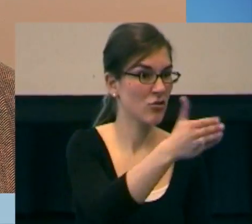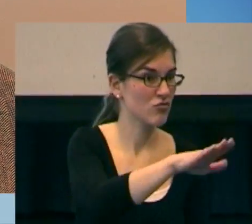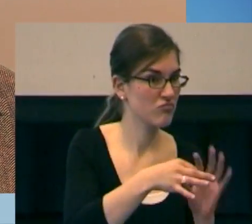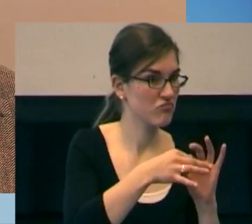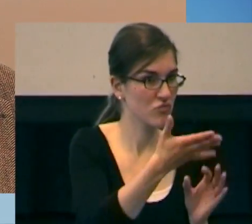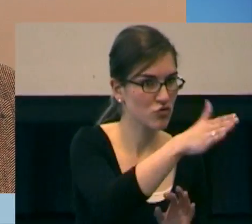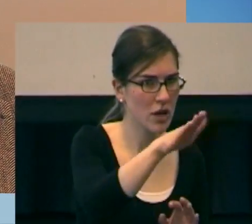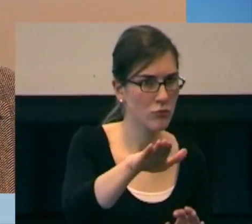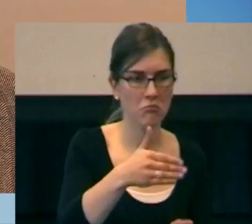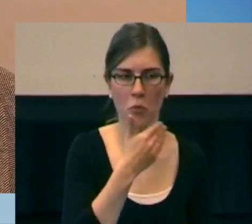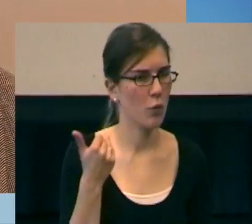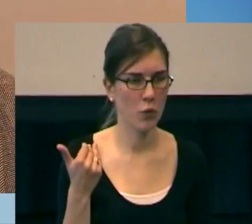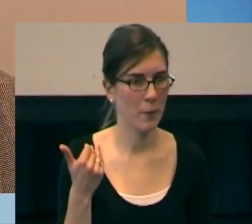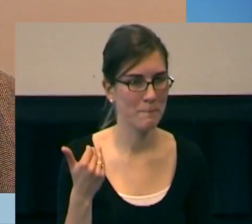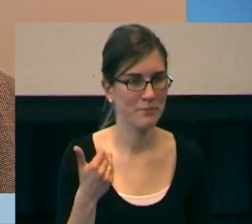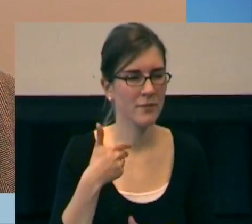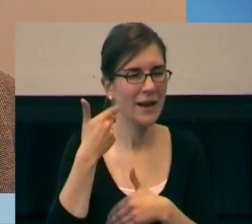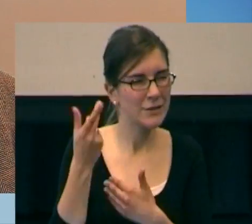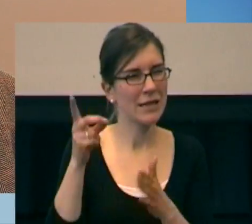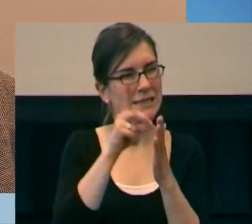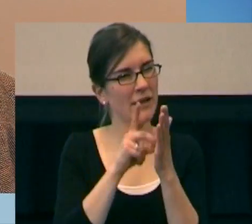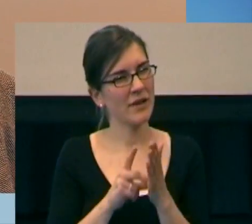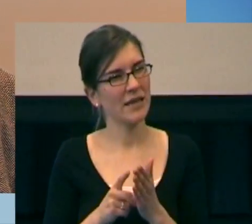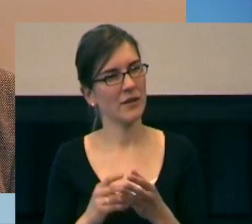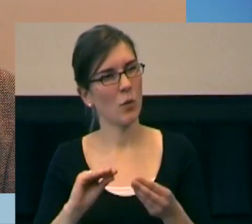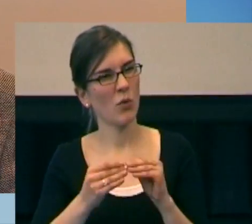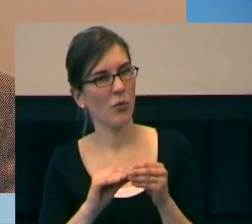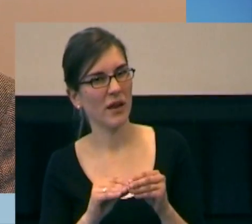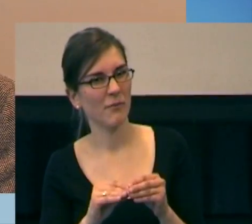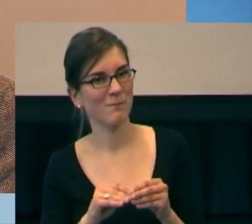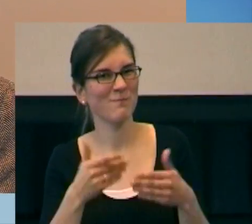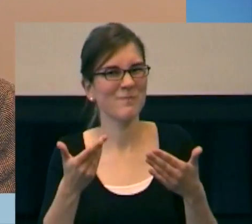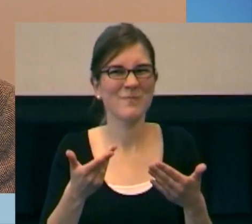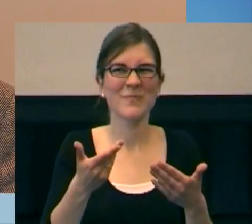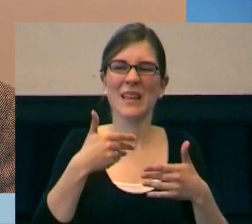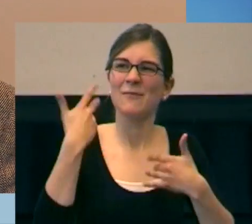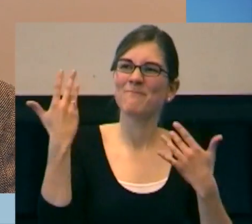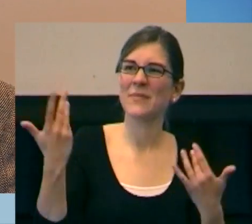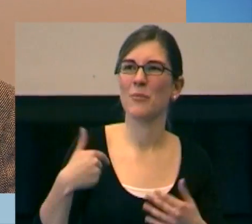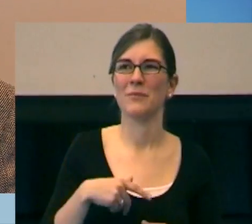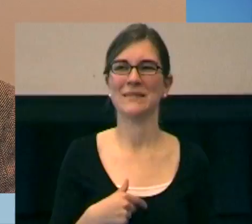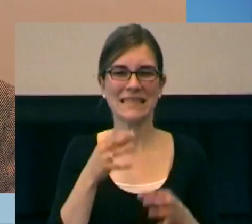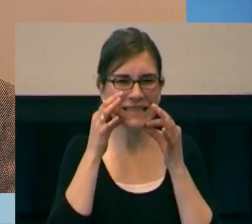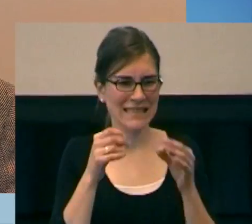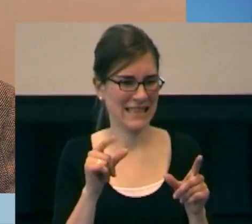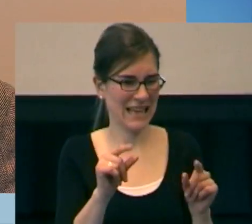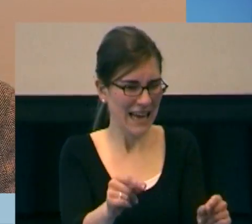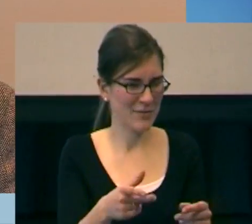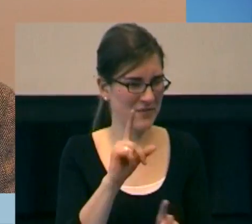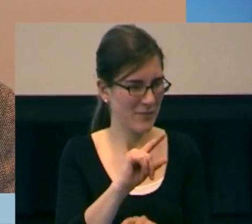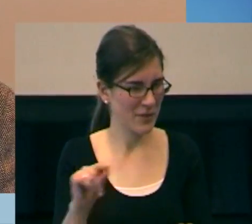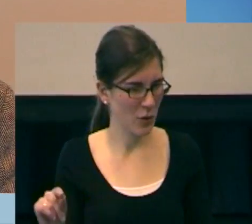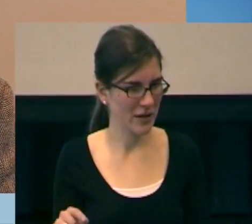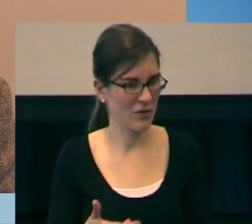unser definitorisches Problem ist es, herauszufinden, was ist denn nun eigentlich das, was wir mit Krebs meinen und